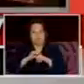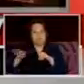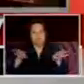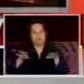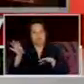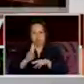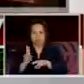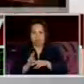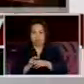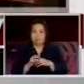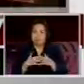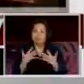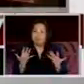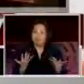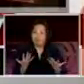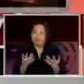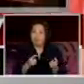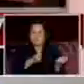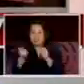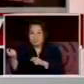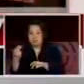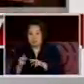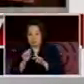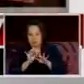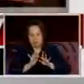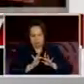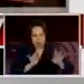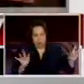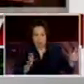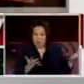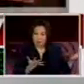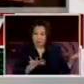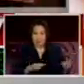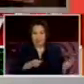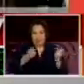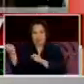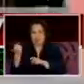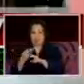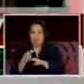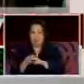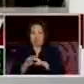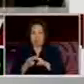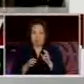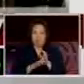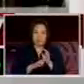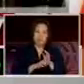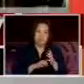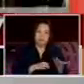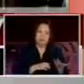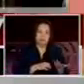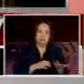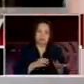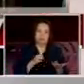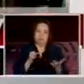O di wala nga naman silang pag-ari dahil lahat, linagay na nila sa ibang pangalan. Kung bawal ang asawa at ang mga anak dahil sa batas